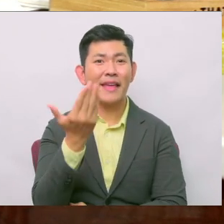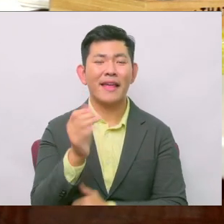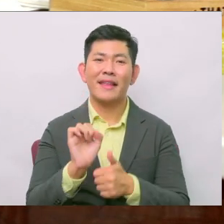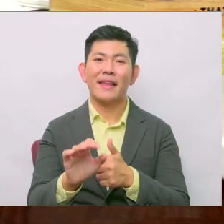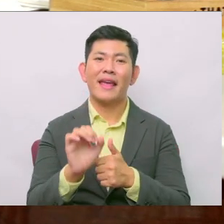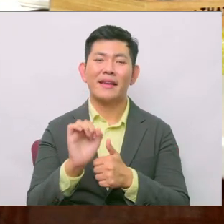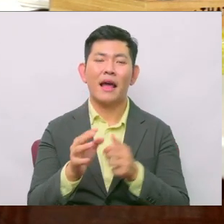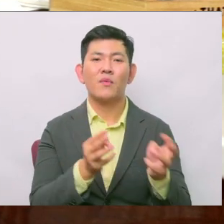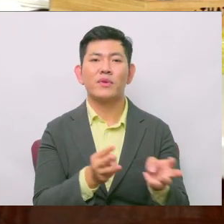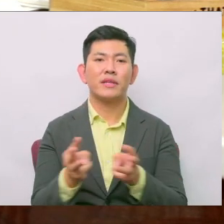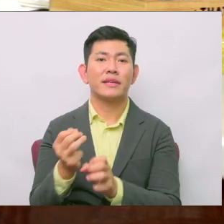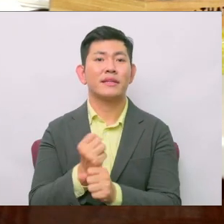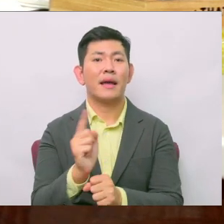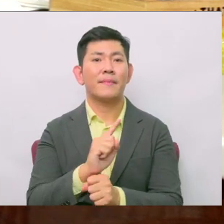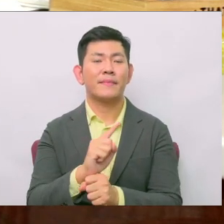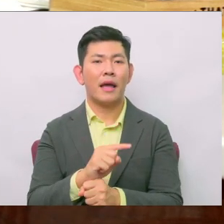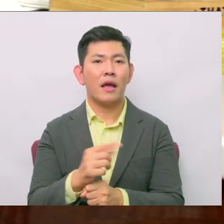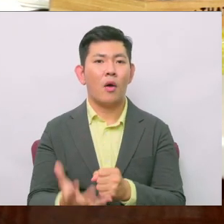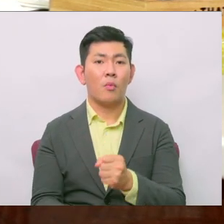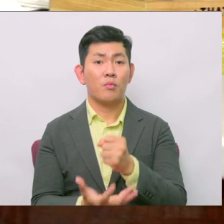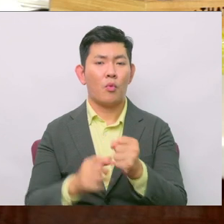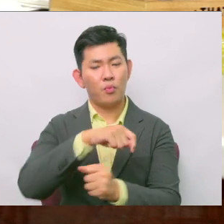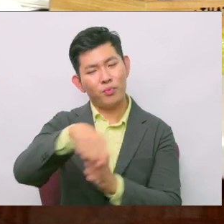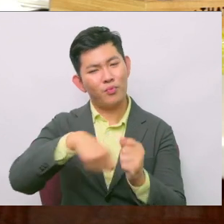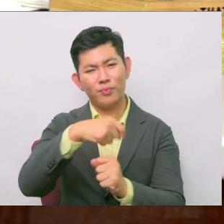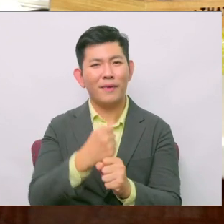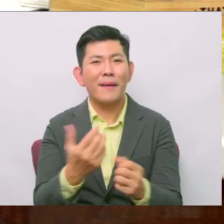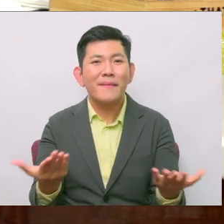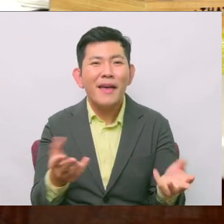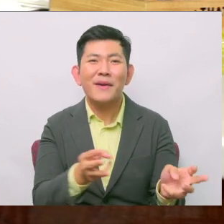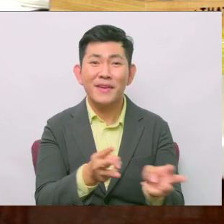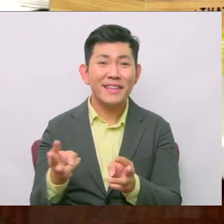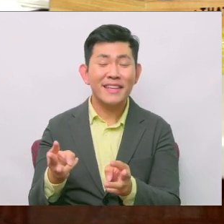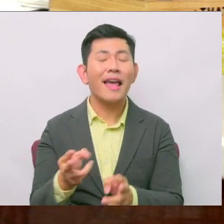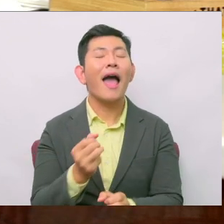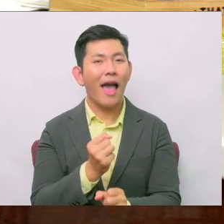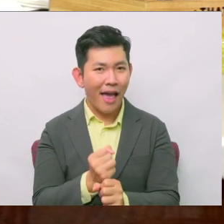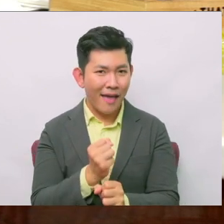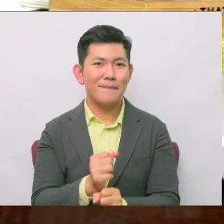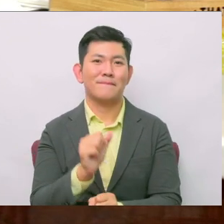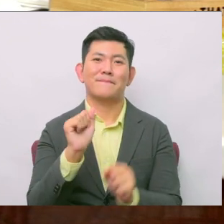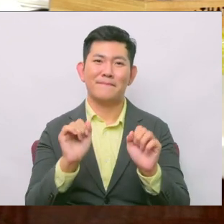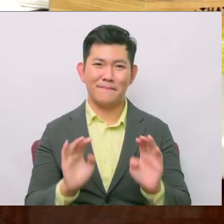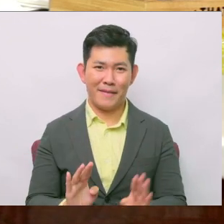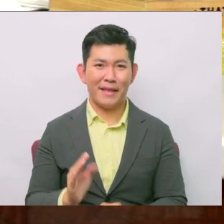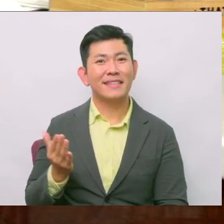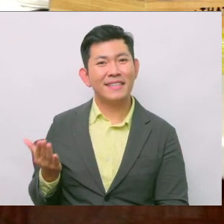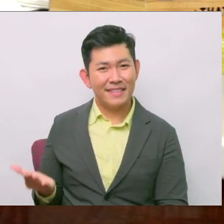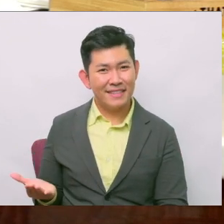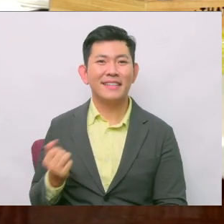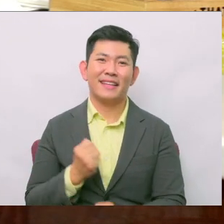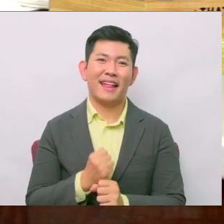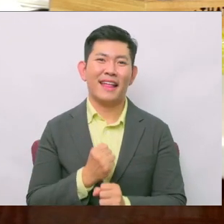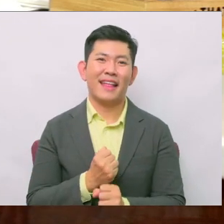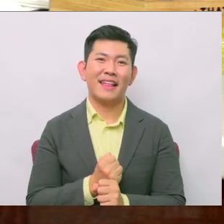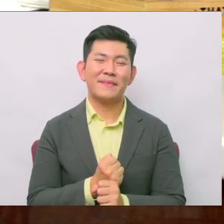ของวิธีการห่อลูกประคบสมุนไพรนะคะซึ่งวิธีการห่อลูกประคบสมุนไพรนะคะหรือว่าวิธีการทำลูกประ